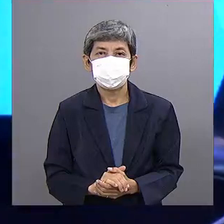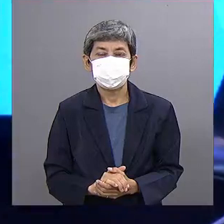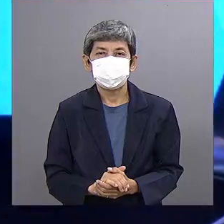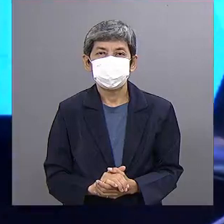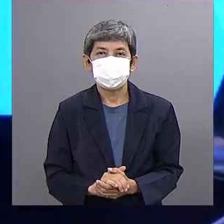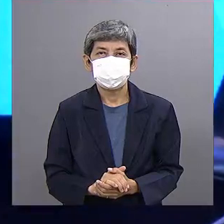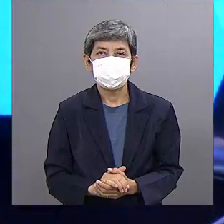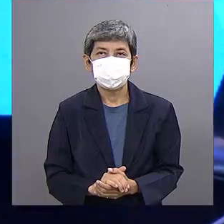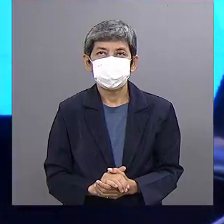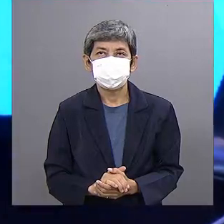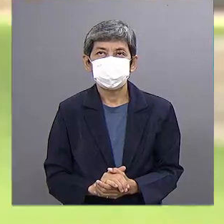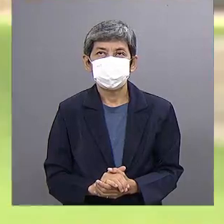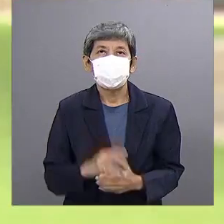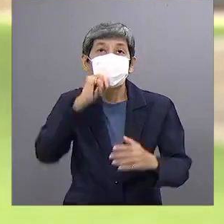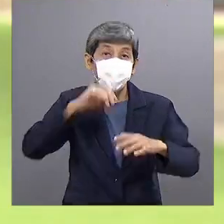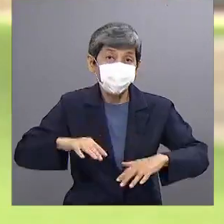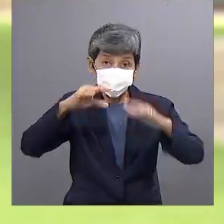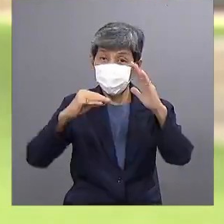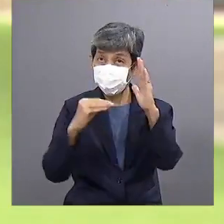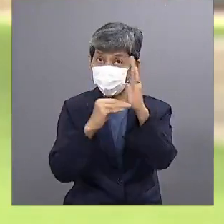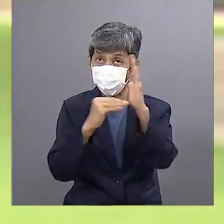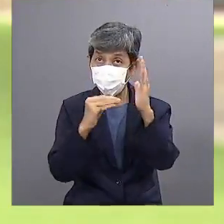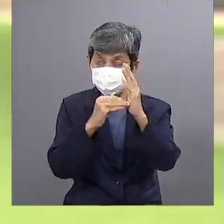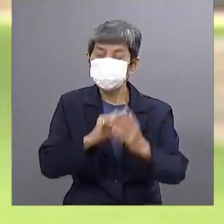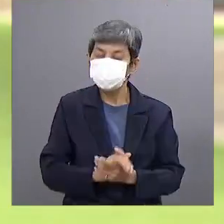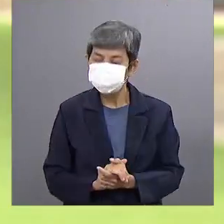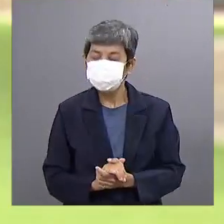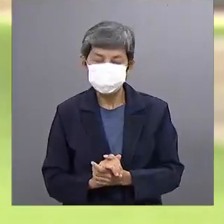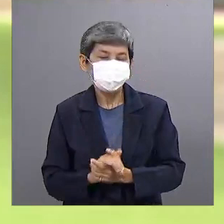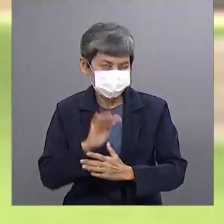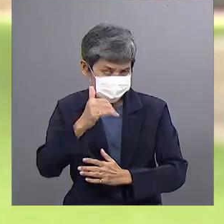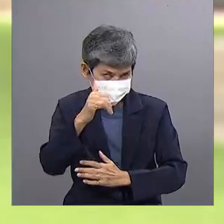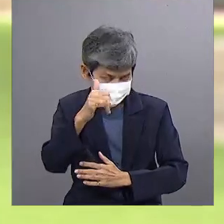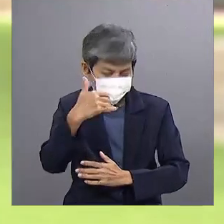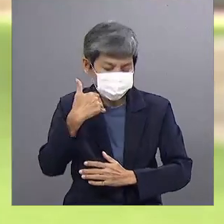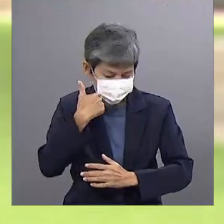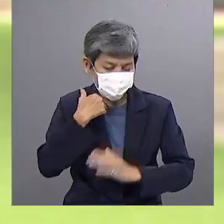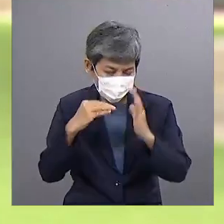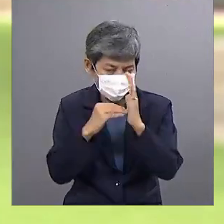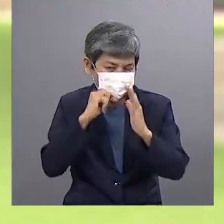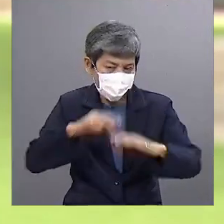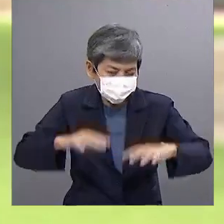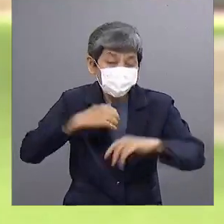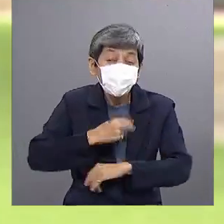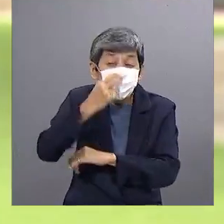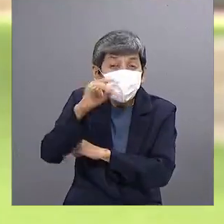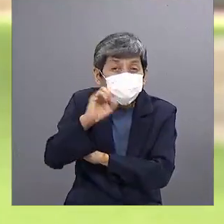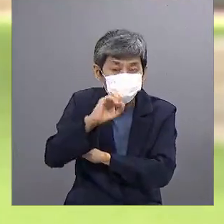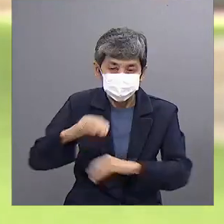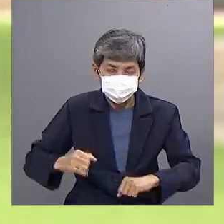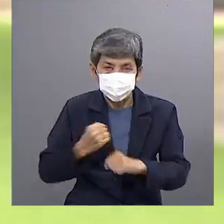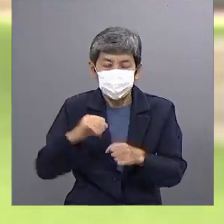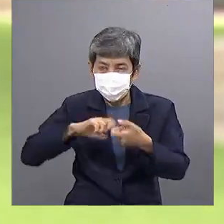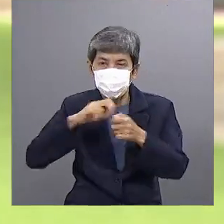เรื่องน้ำท่วมกรุงเทพเป็นเรื่องที่ใกล้ตัวมากเพียงแต่เราไม่สังเกตว่ามันกำลังคืบคลานเข้ามาแต่ถาม